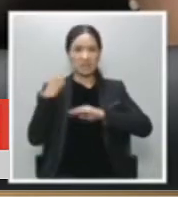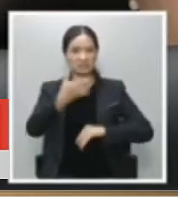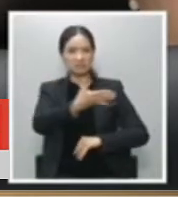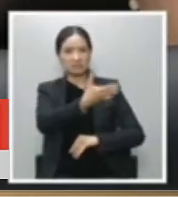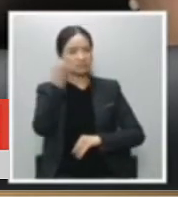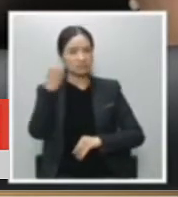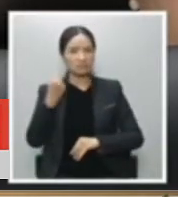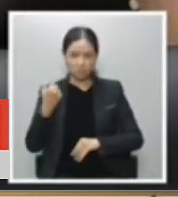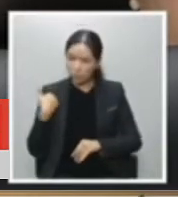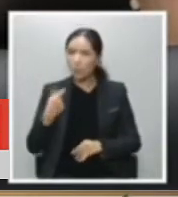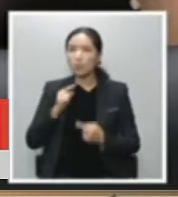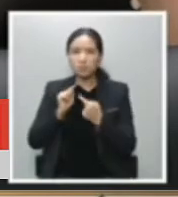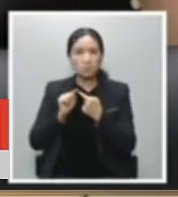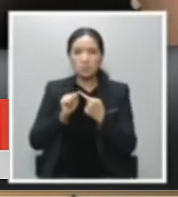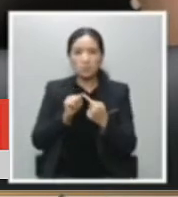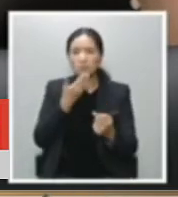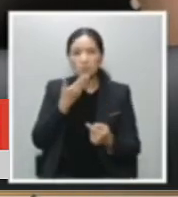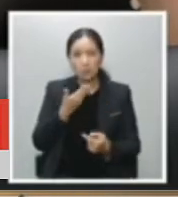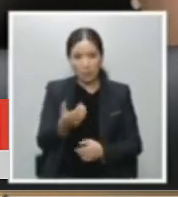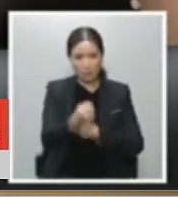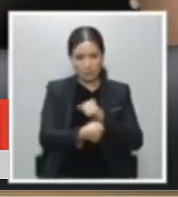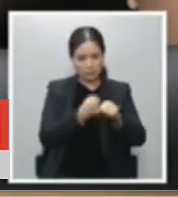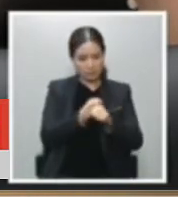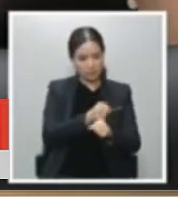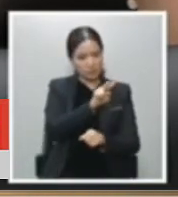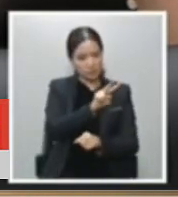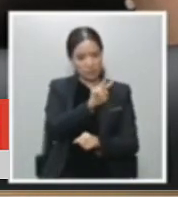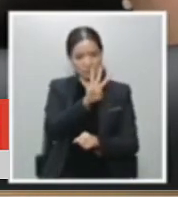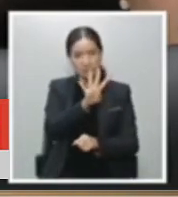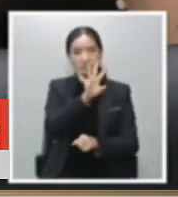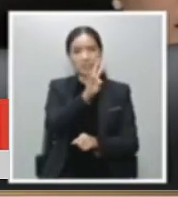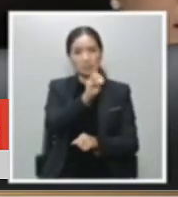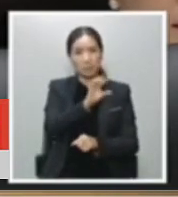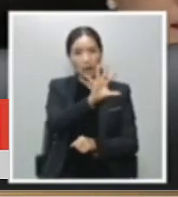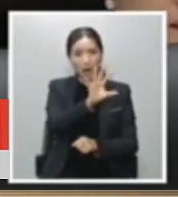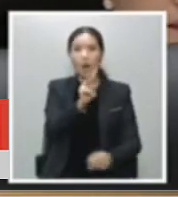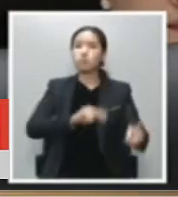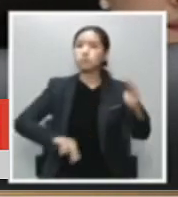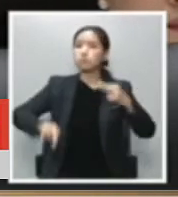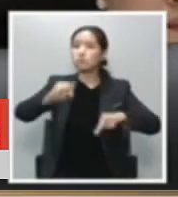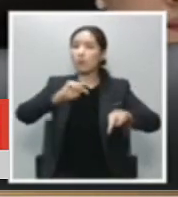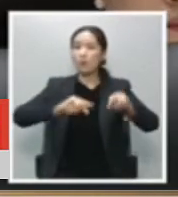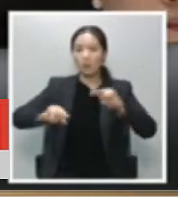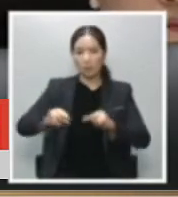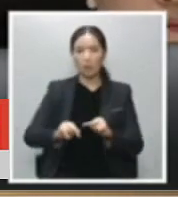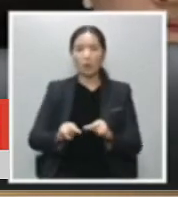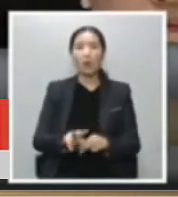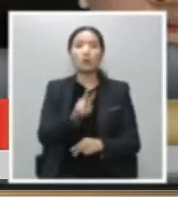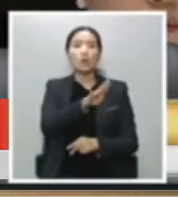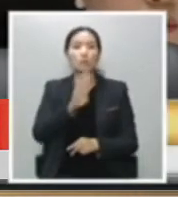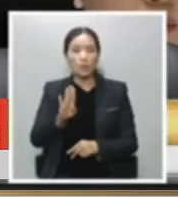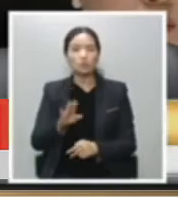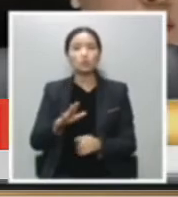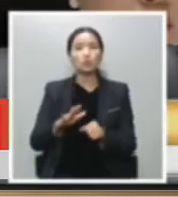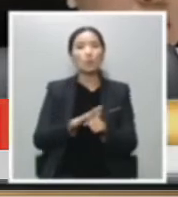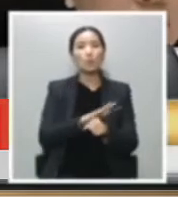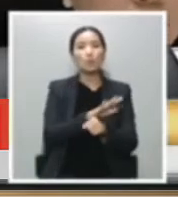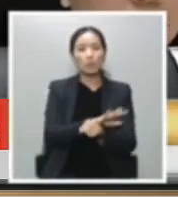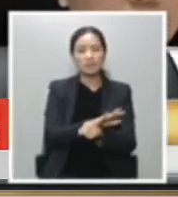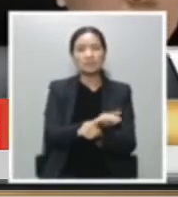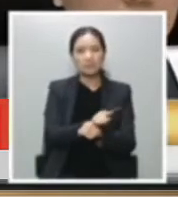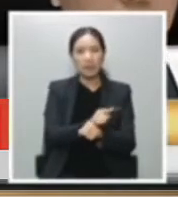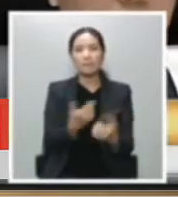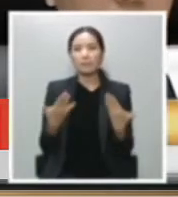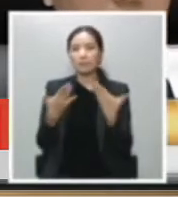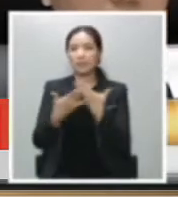ยตลอดจากปี2475ที่เปลี่ยนแปลงการปกครองจากระบอบสมบูรณาญาสิทธิราชมาเ